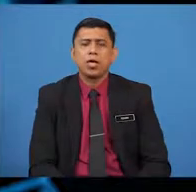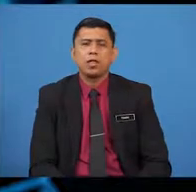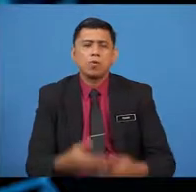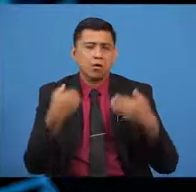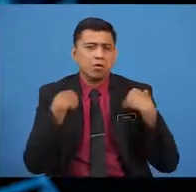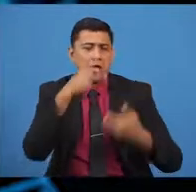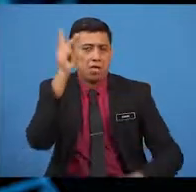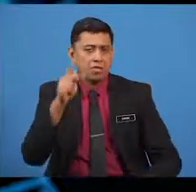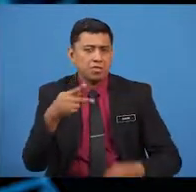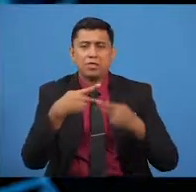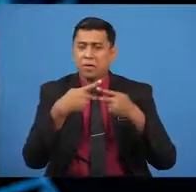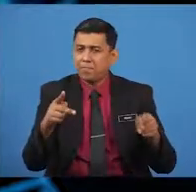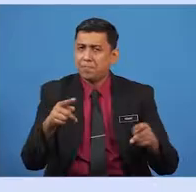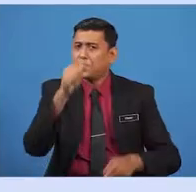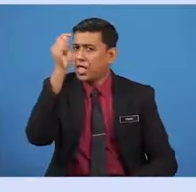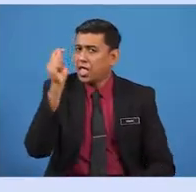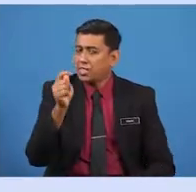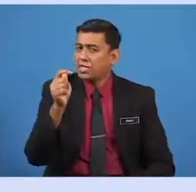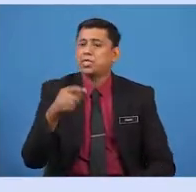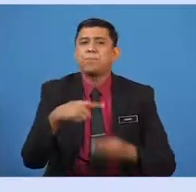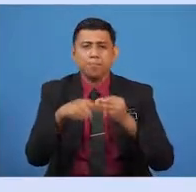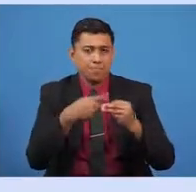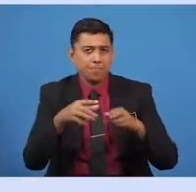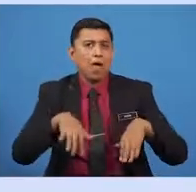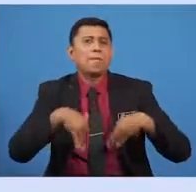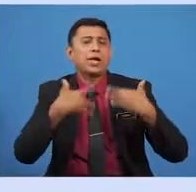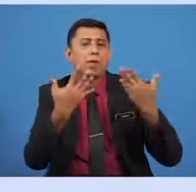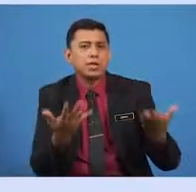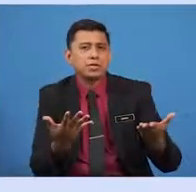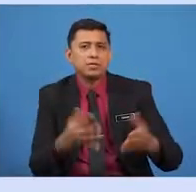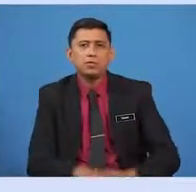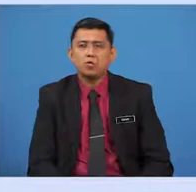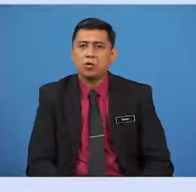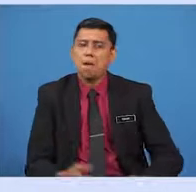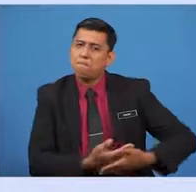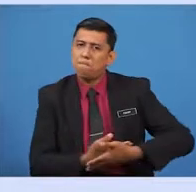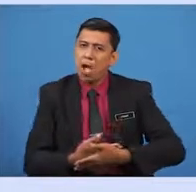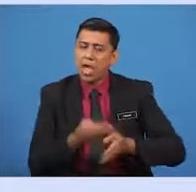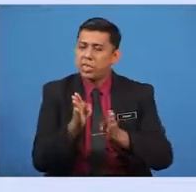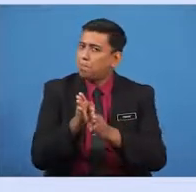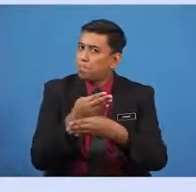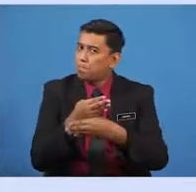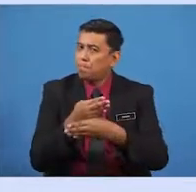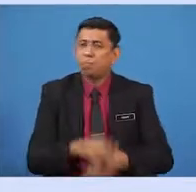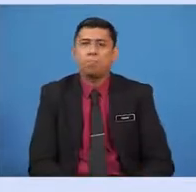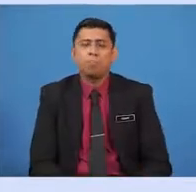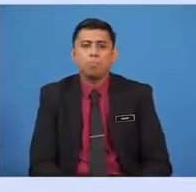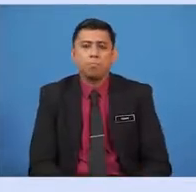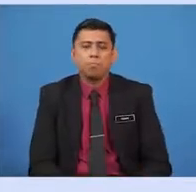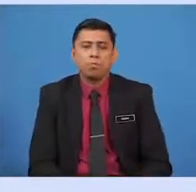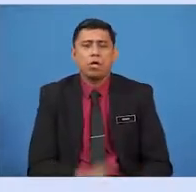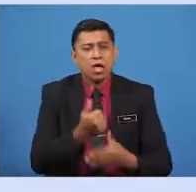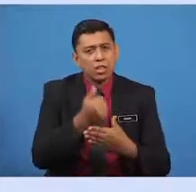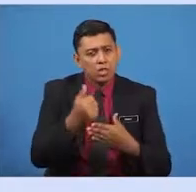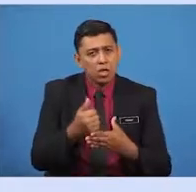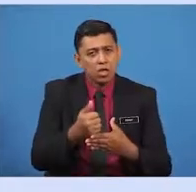Adakah anda pernah bertanya tentang bagaimanakah bayi terbentuk? Ataupun